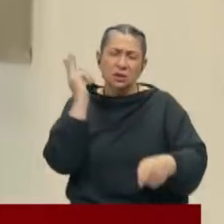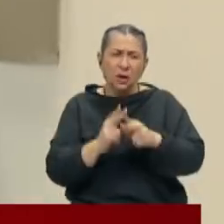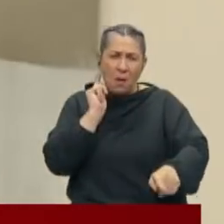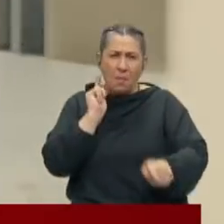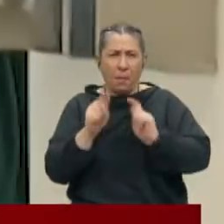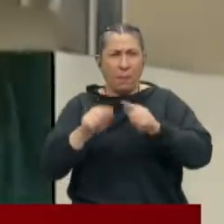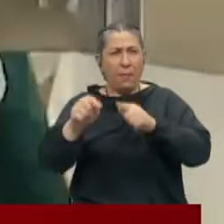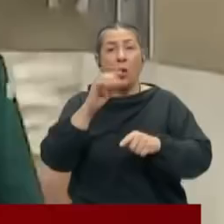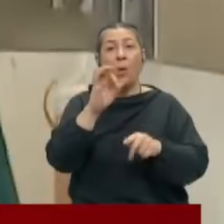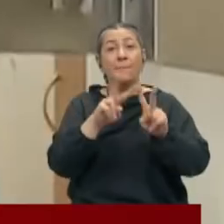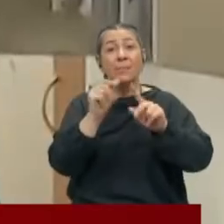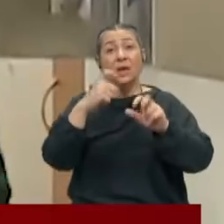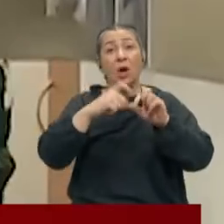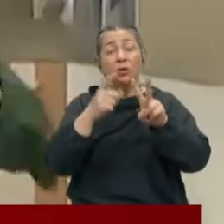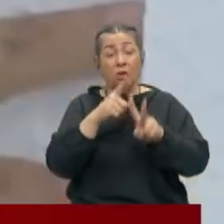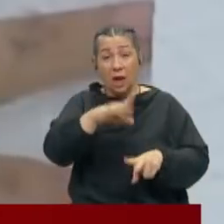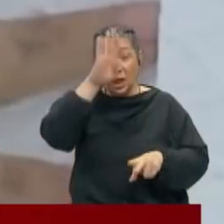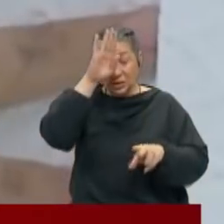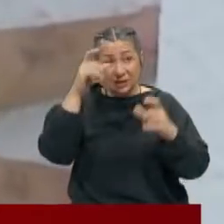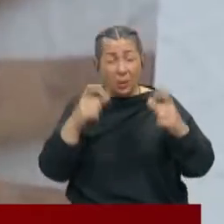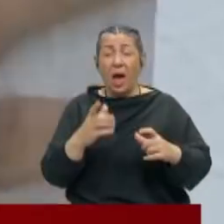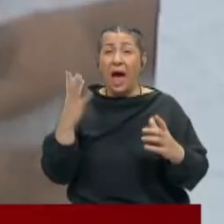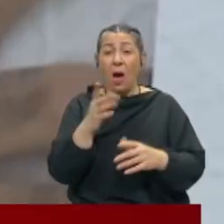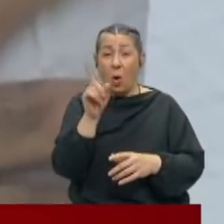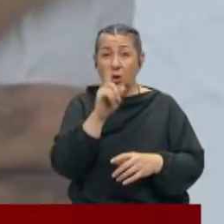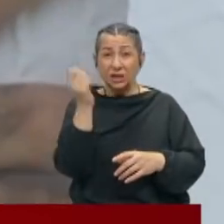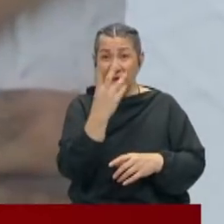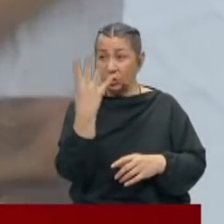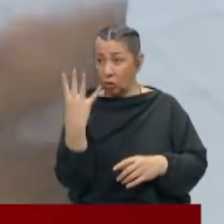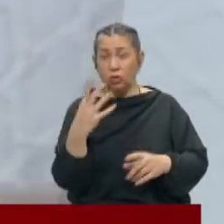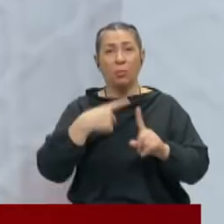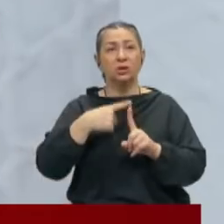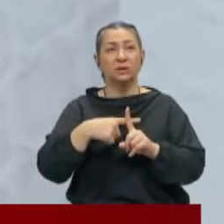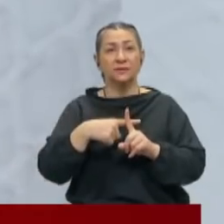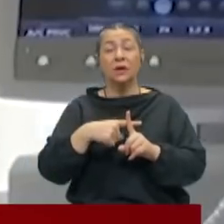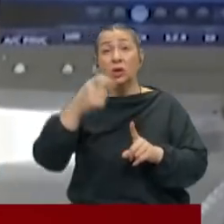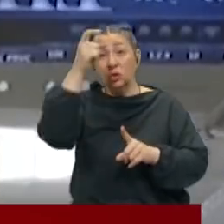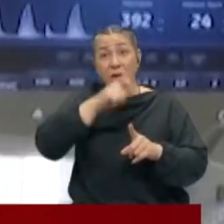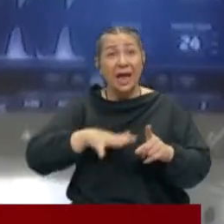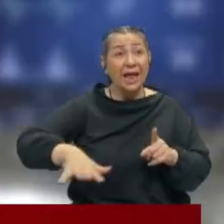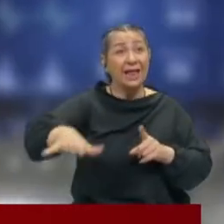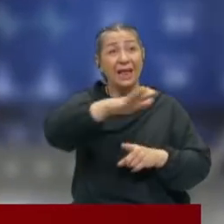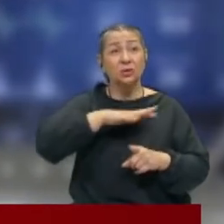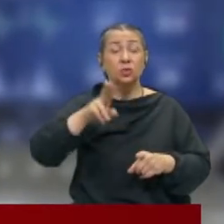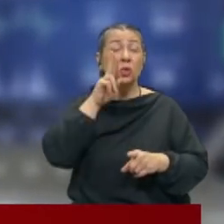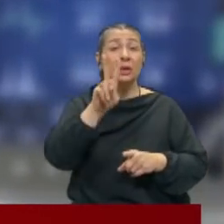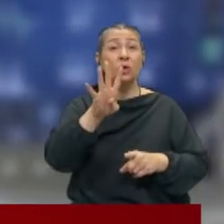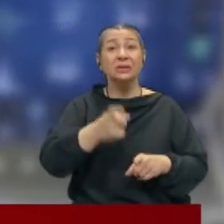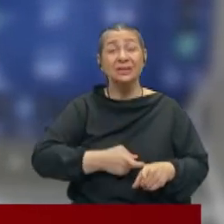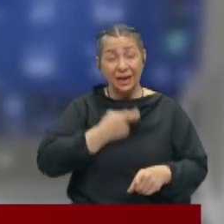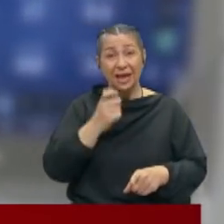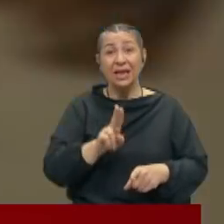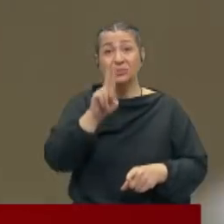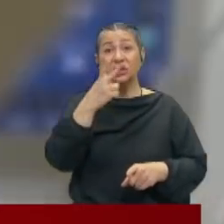oldu omikron varyantı. İstanbul'da neredeyse her 10 kişiden 4'ü pozitif. Türkiye genelinde ise son 24 saatte